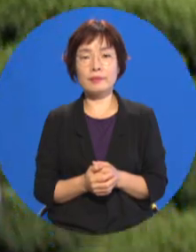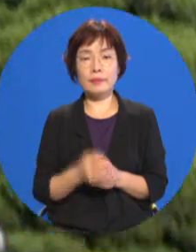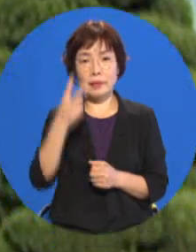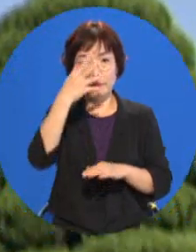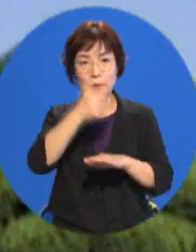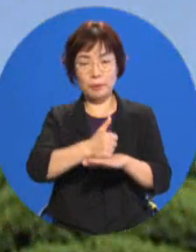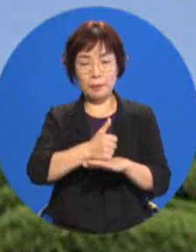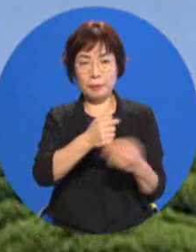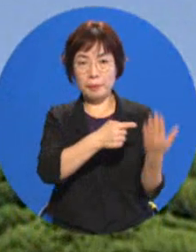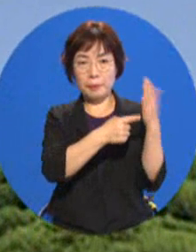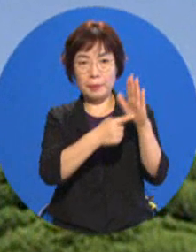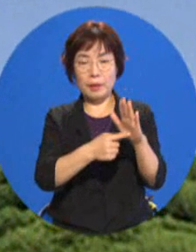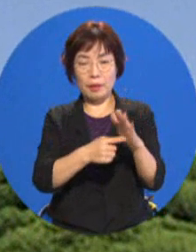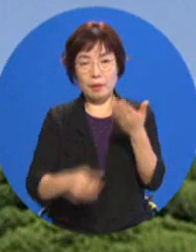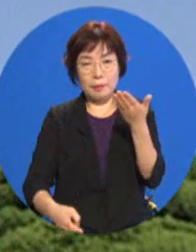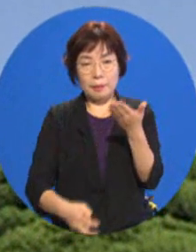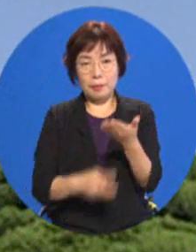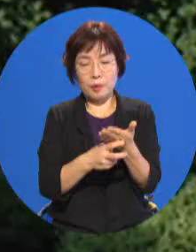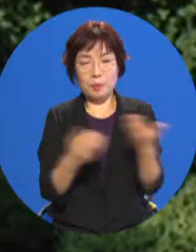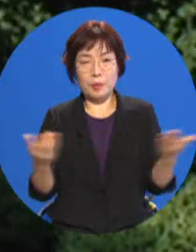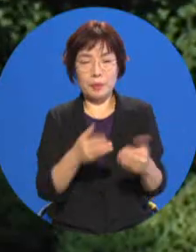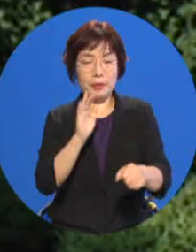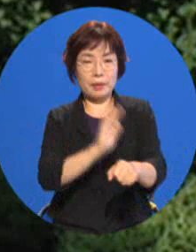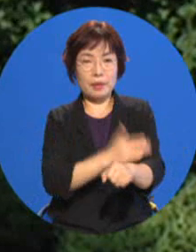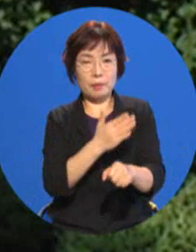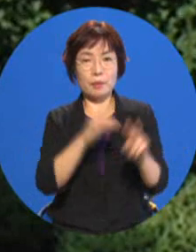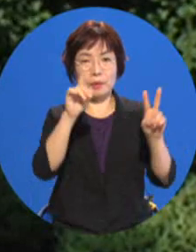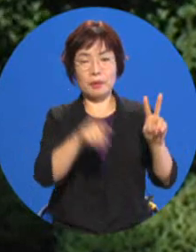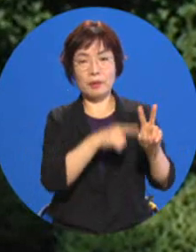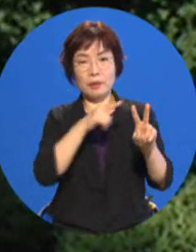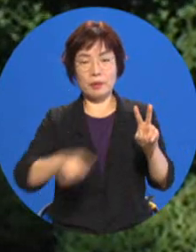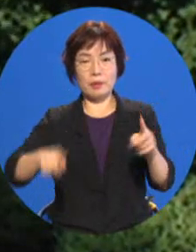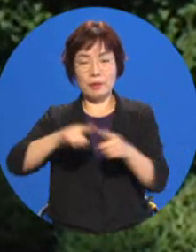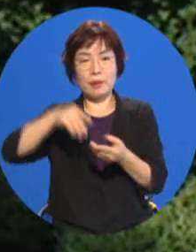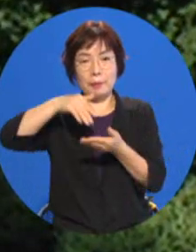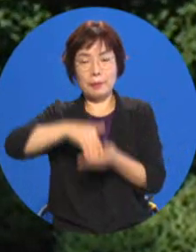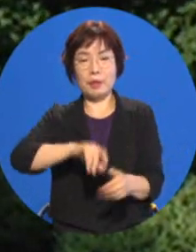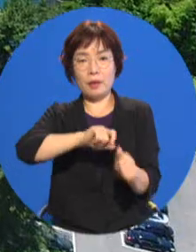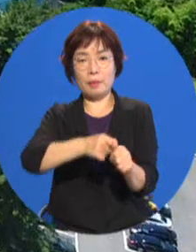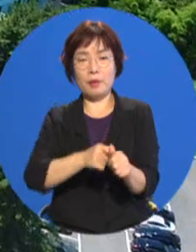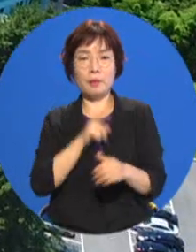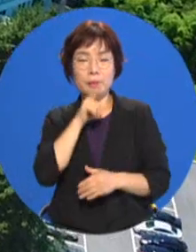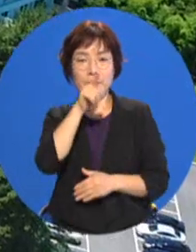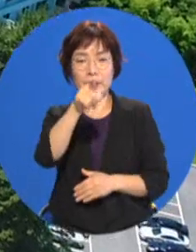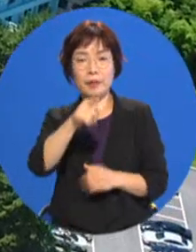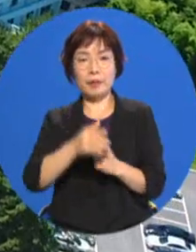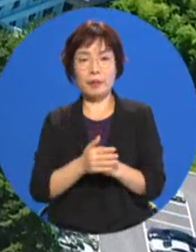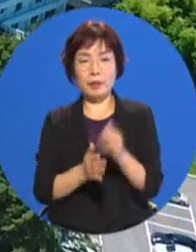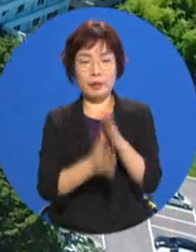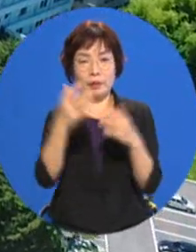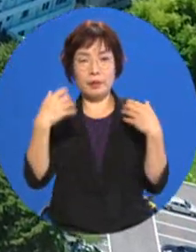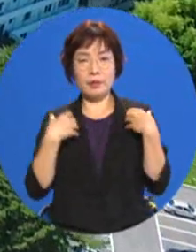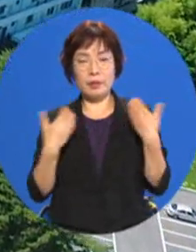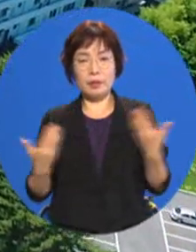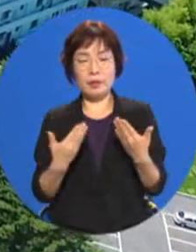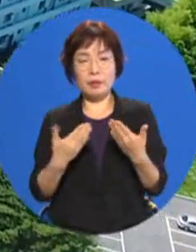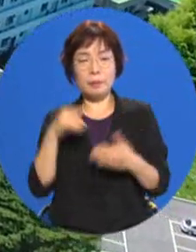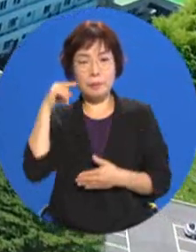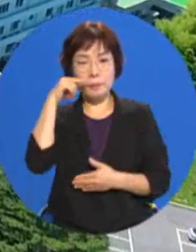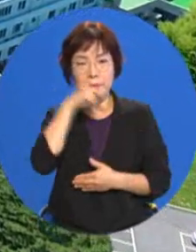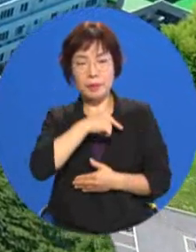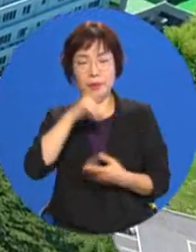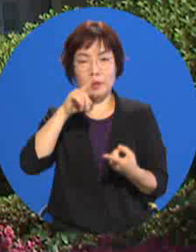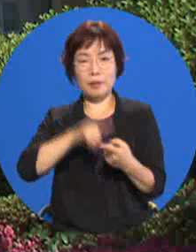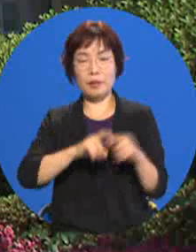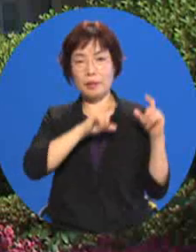감사원은 이와 같은 부당한 업무 처리와 관련된 업무 관련자 2명에 대해 중징계를 요구했고 여수시에 대해서도 관련 업무를